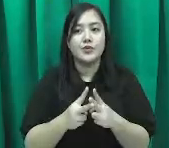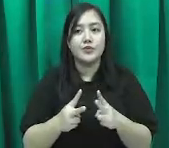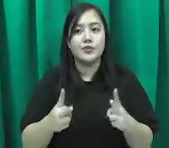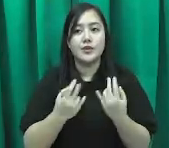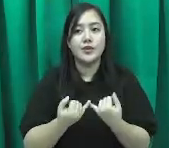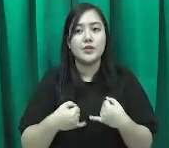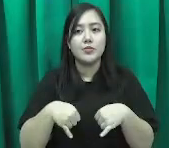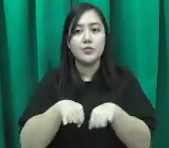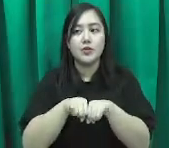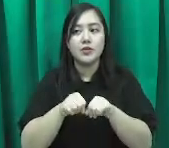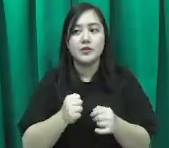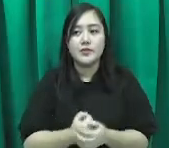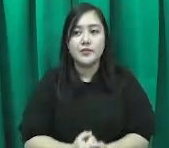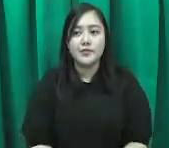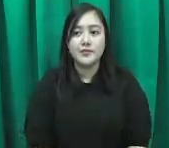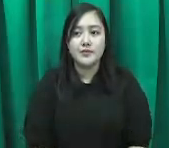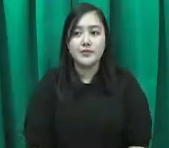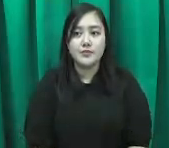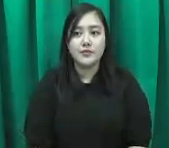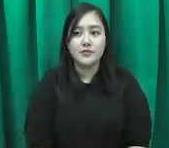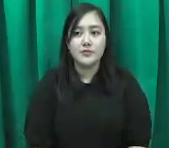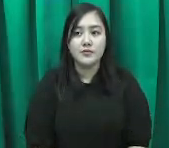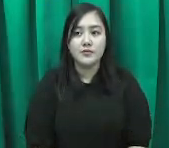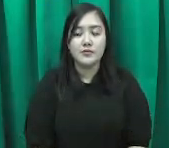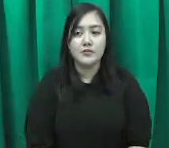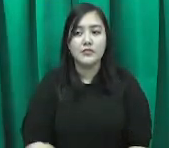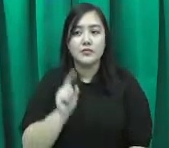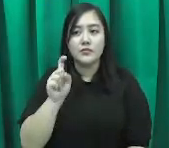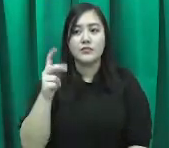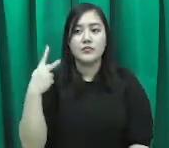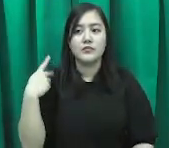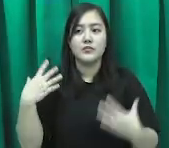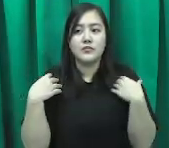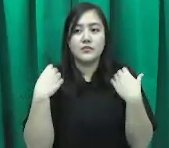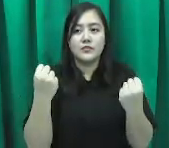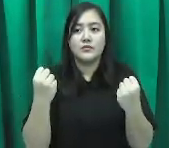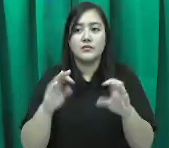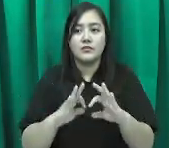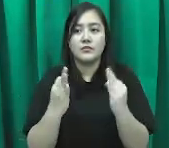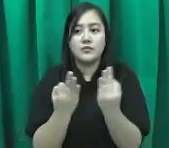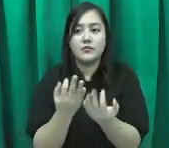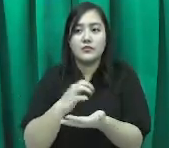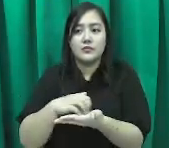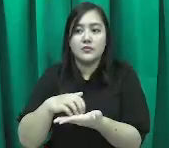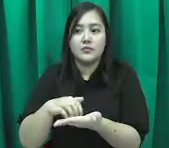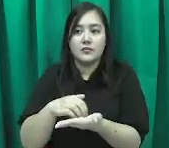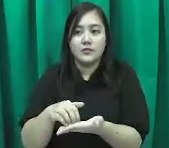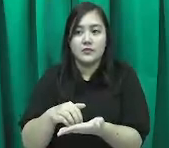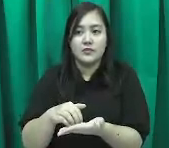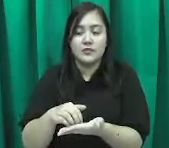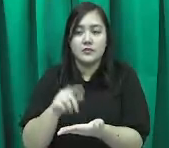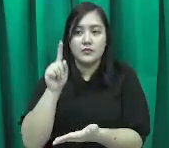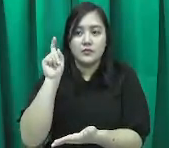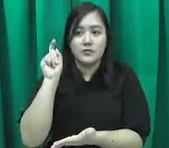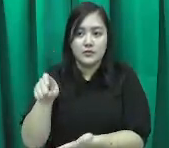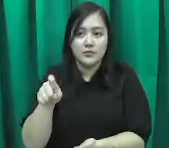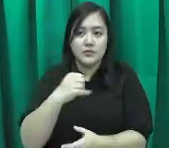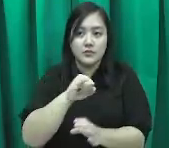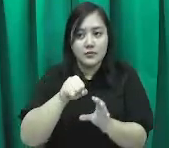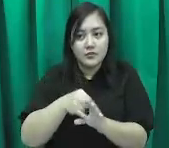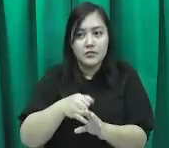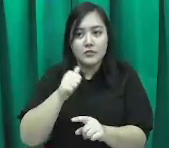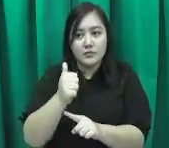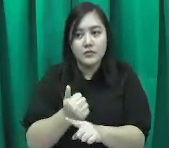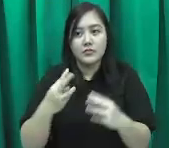sa instruction. Tama yan. Magkaroon kayo ng strong family ties, kailangan involve ang bawat isa. Yes, sir. At saka, meron kayong